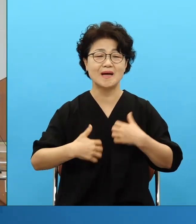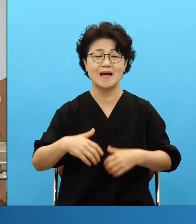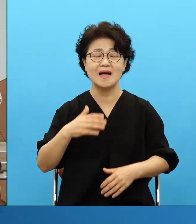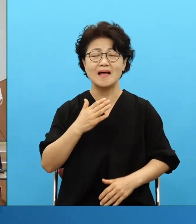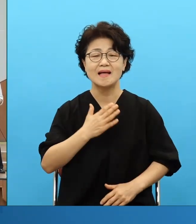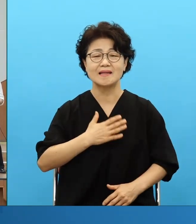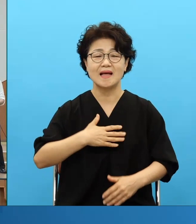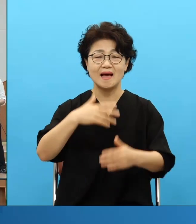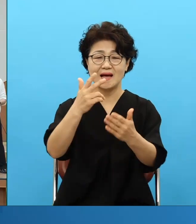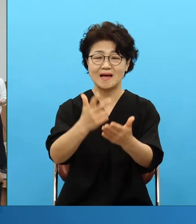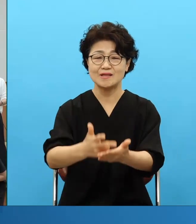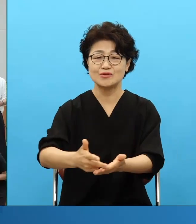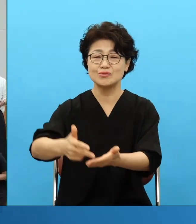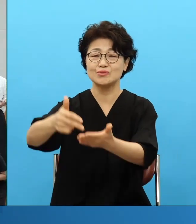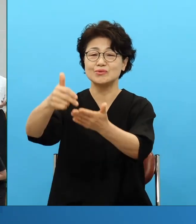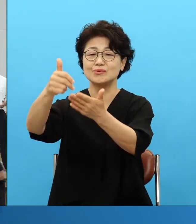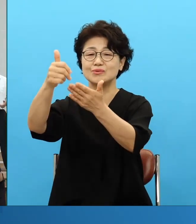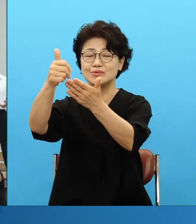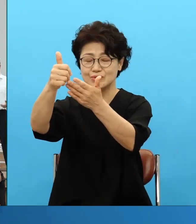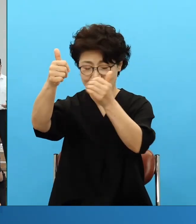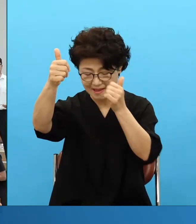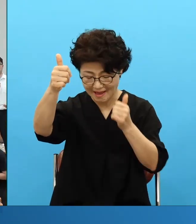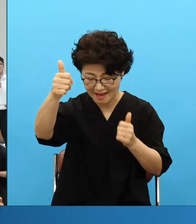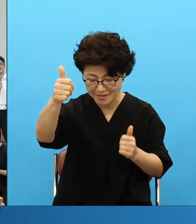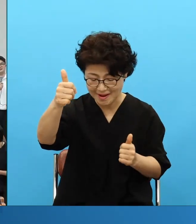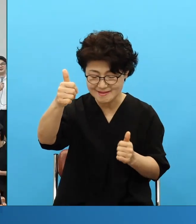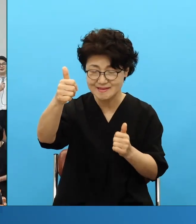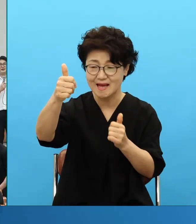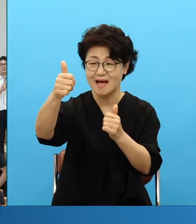기쁘도다. 나 주께